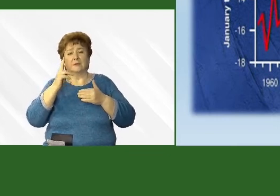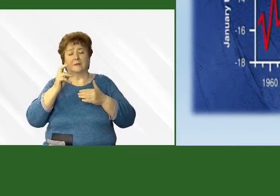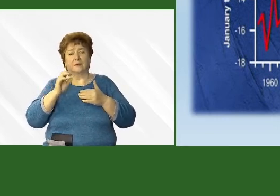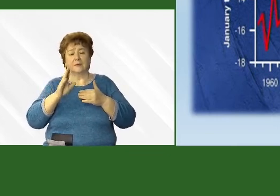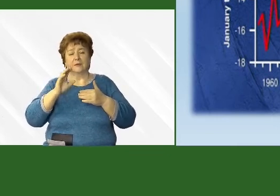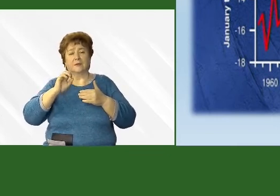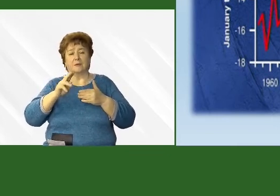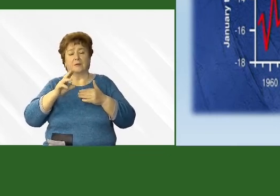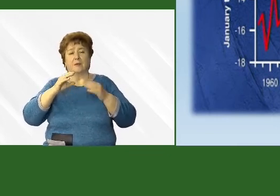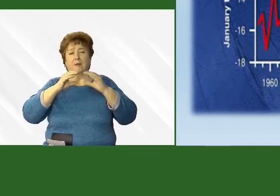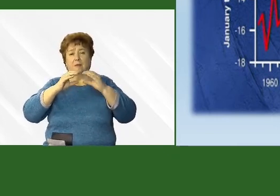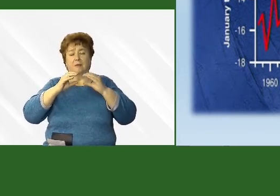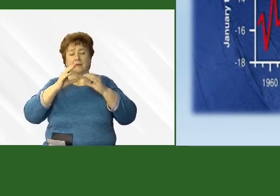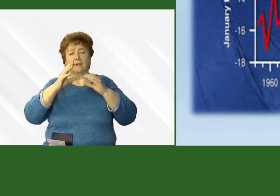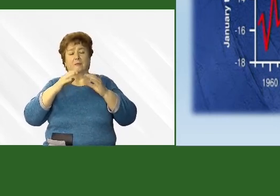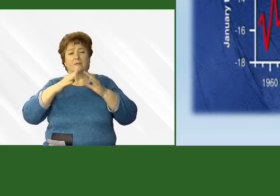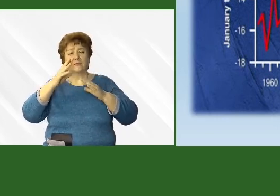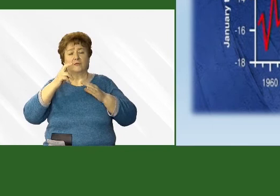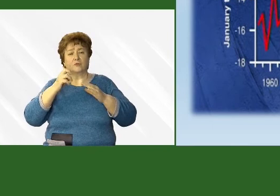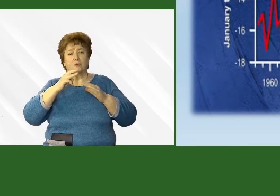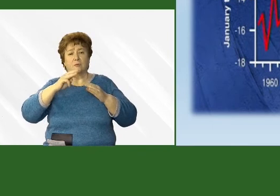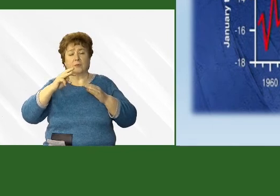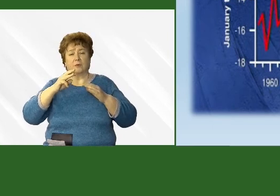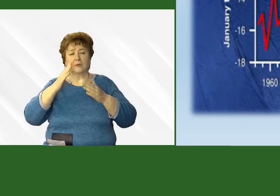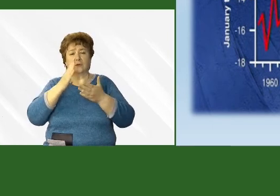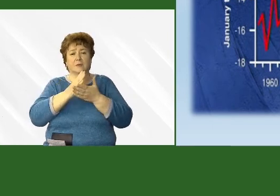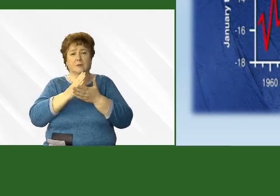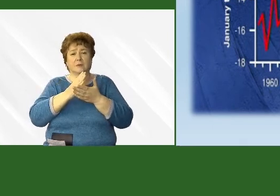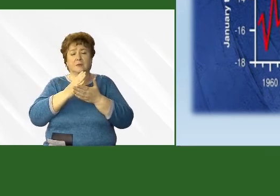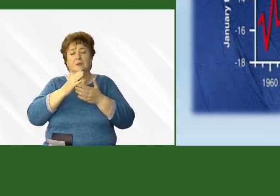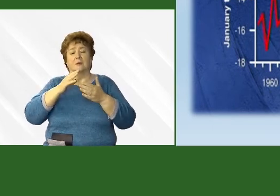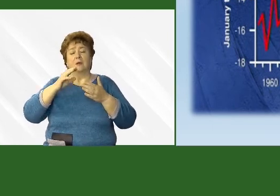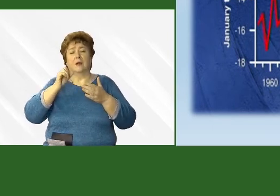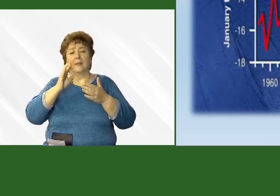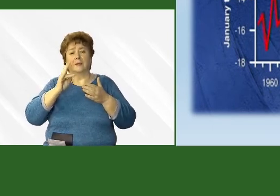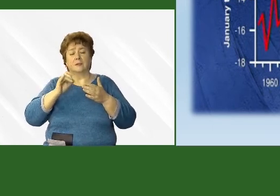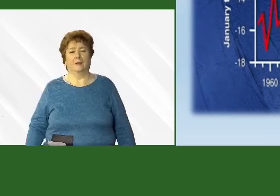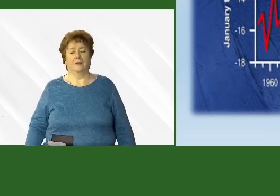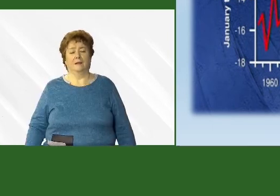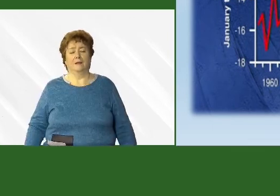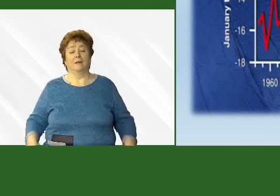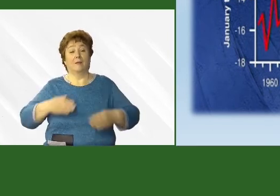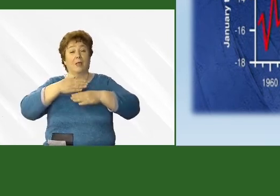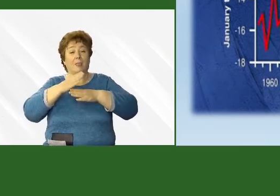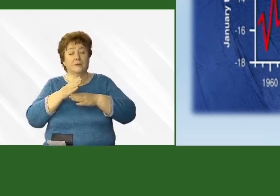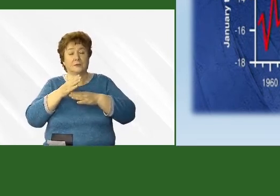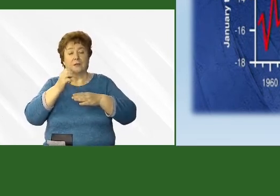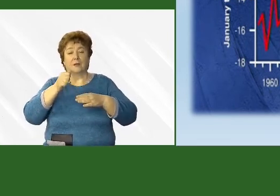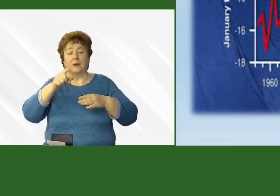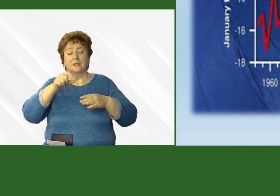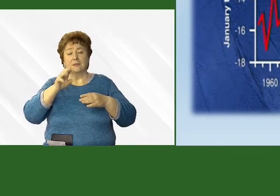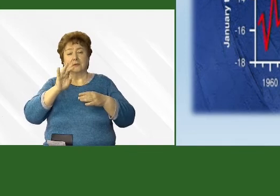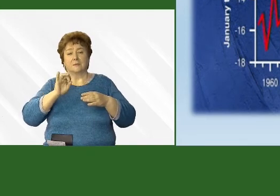и толщиной свыше 200 метров, расположенного на Антарктическом полуострове, откололся